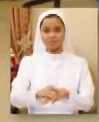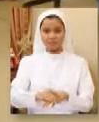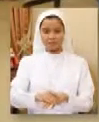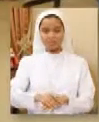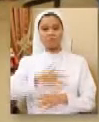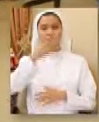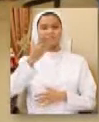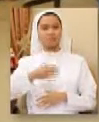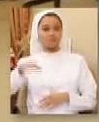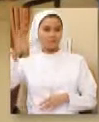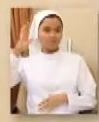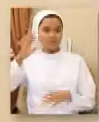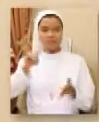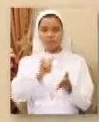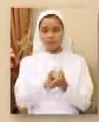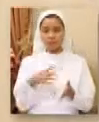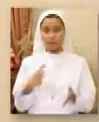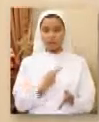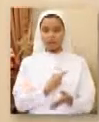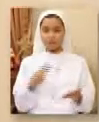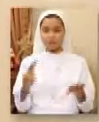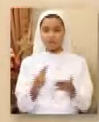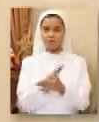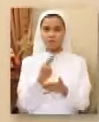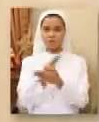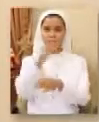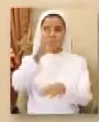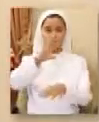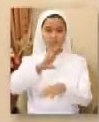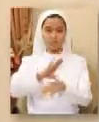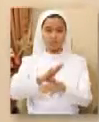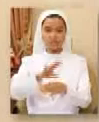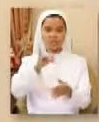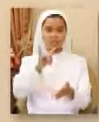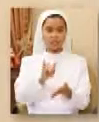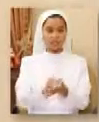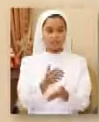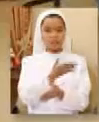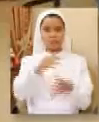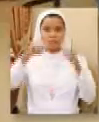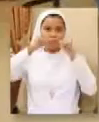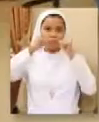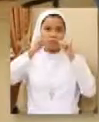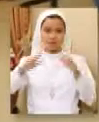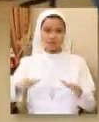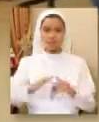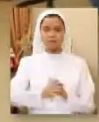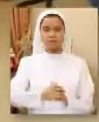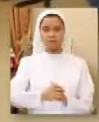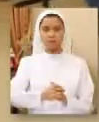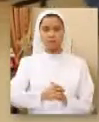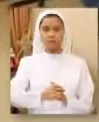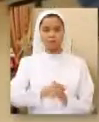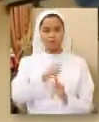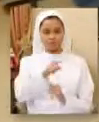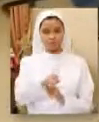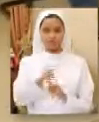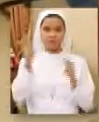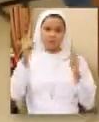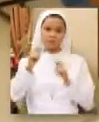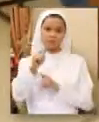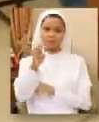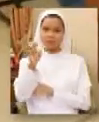Napakasarap pakinggan, Bishop, na ang dami nating mga bagong simbahan. Alam, at ito po yung binapaspasan. Yes, alam mo, Tess, Adonis, mga